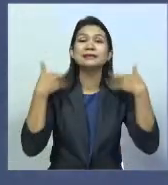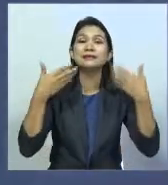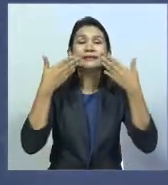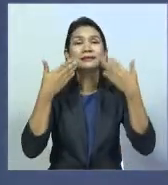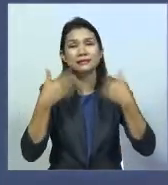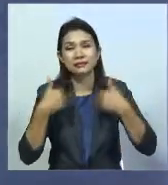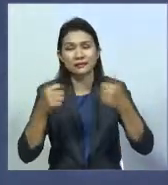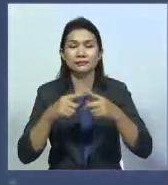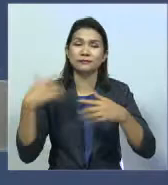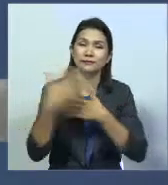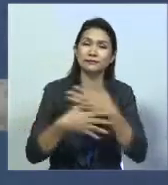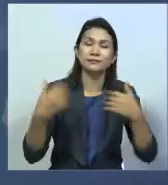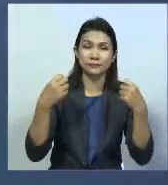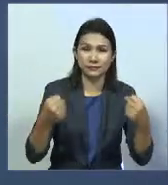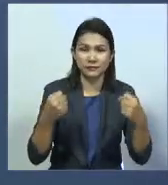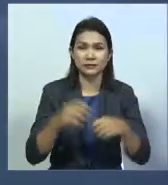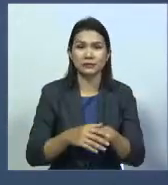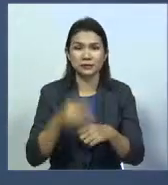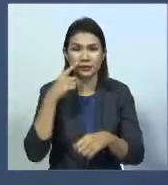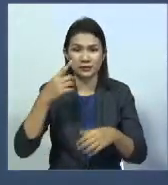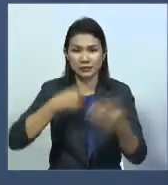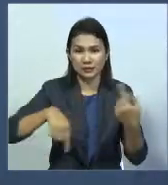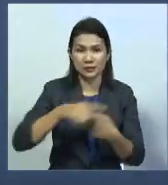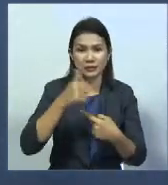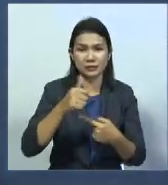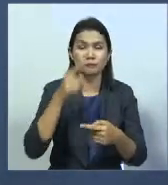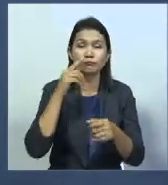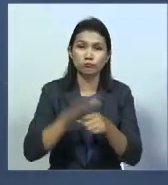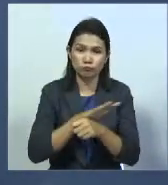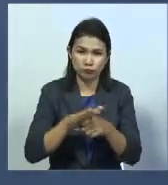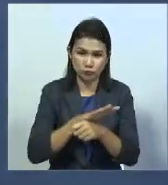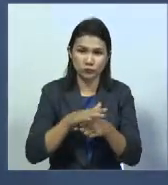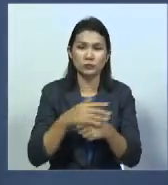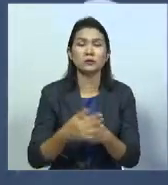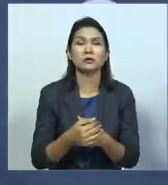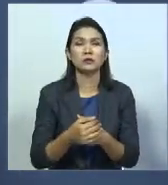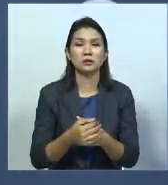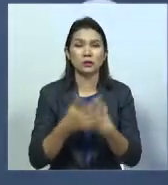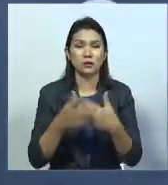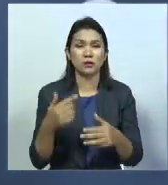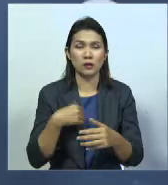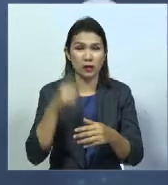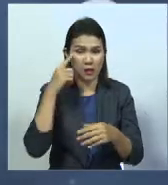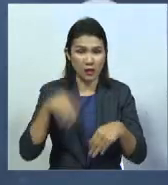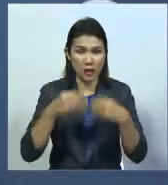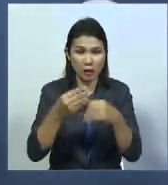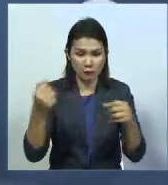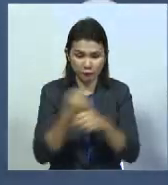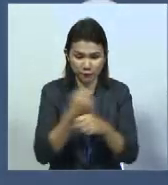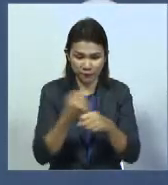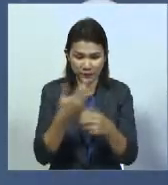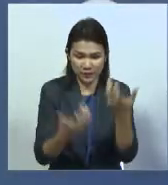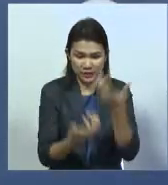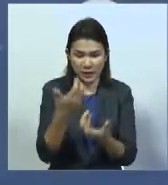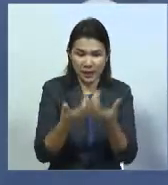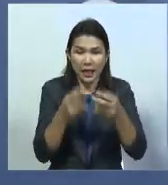ภาพทั่วไปก็แข็งแรงขึ้นมีความสมบูรณ์ของร่างกายก็อยู่ในระดับที่ปกตินะคะแล้วก็เจ้าหน้าที่ก็หัดให้กินหญ้าทะเลในแปลงหญ้